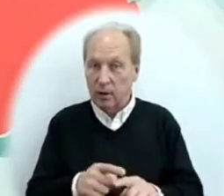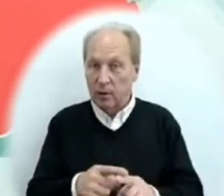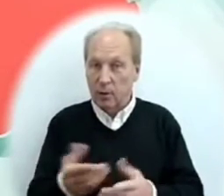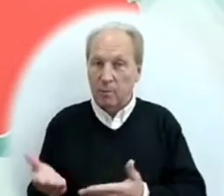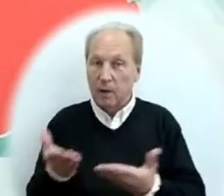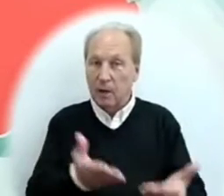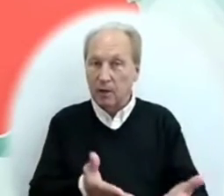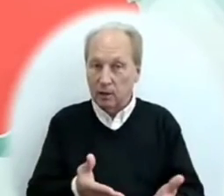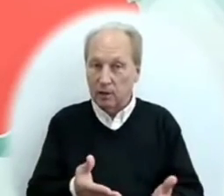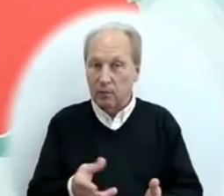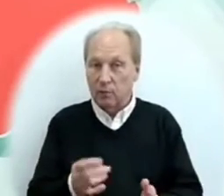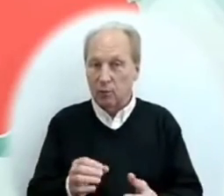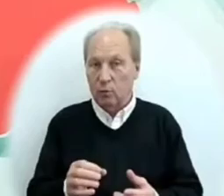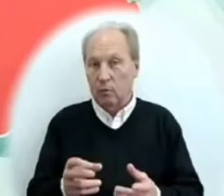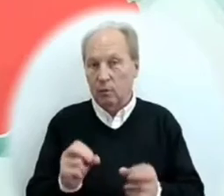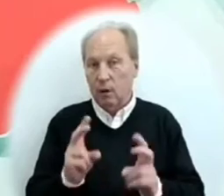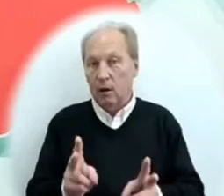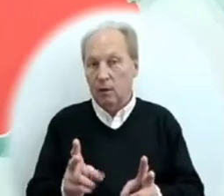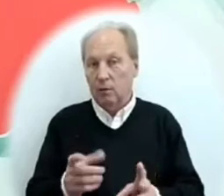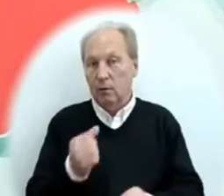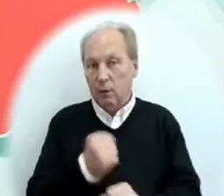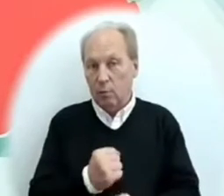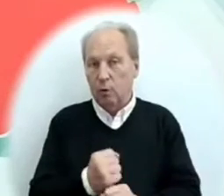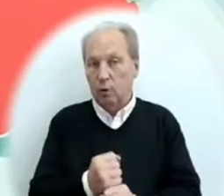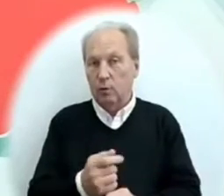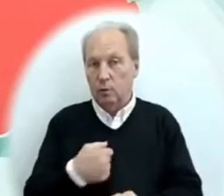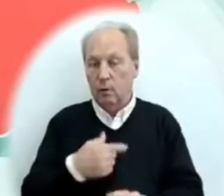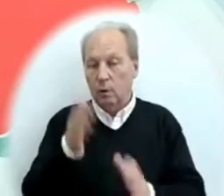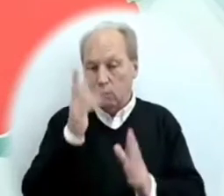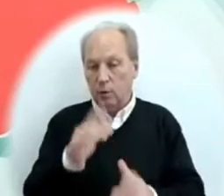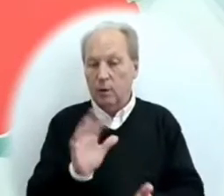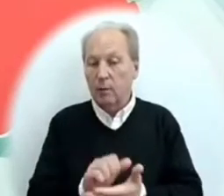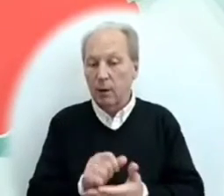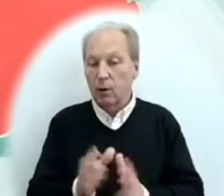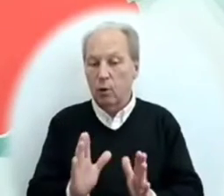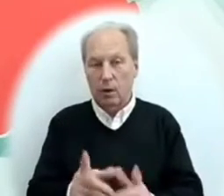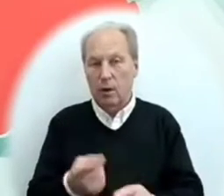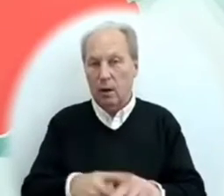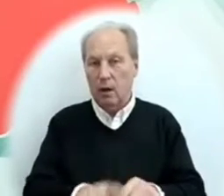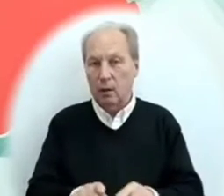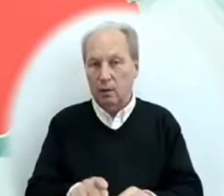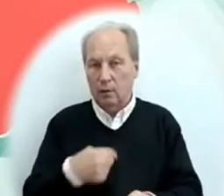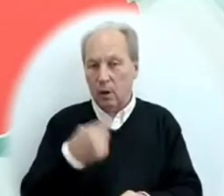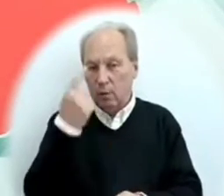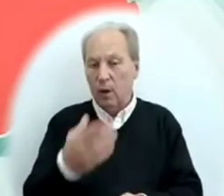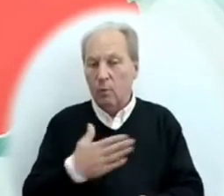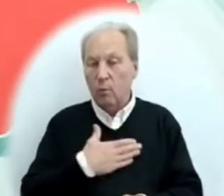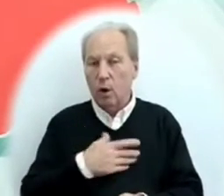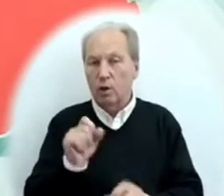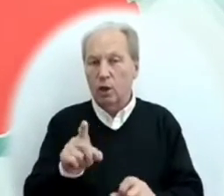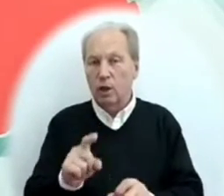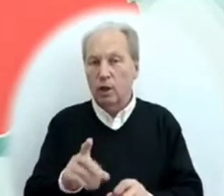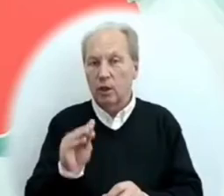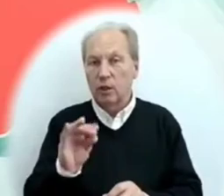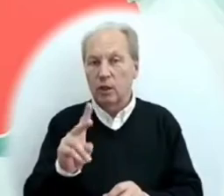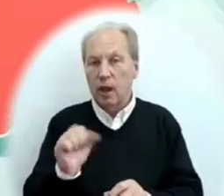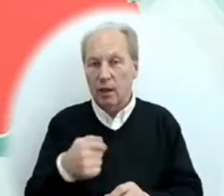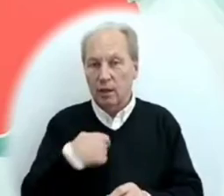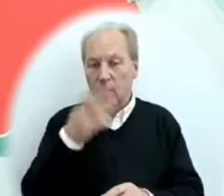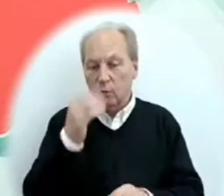ну, прям к работе, что я буду заниматься только этим. Я поняла, что это моя золотая жила, я ее буду